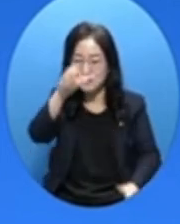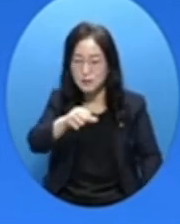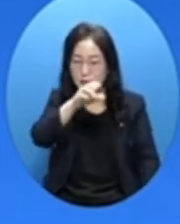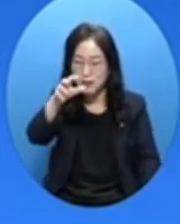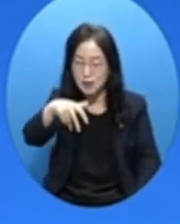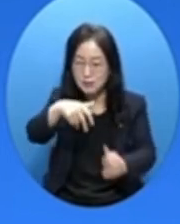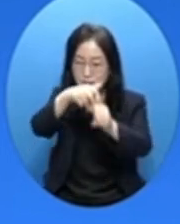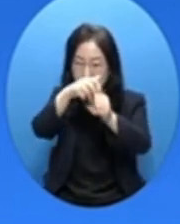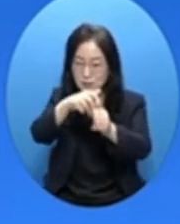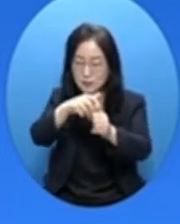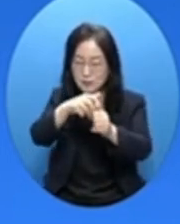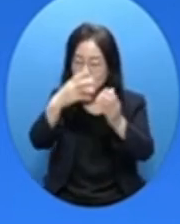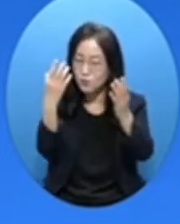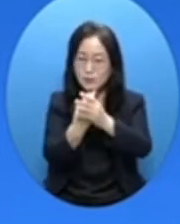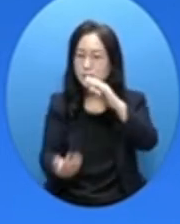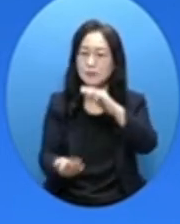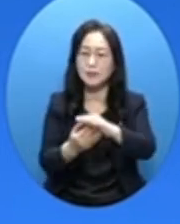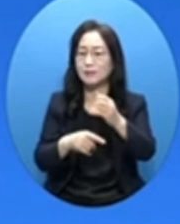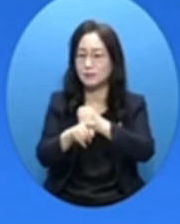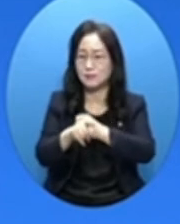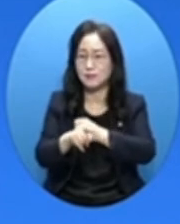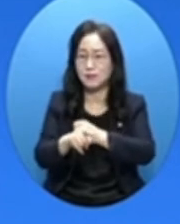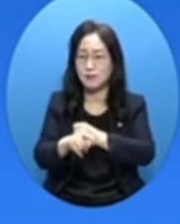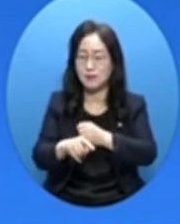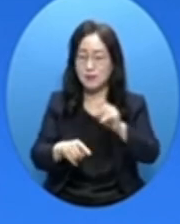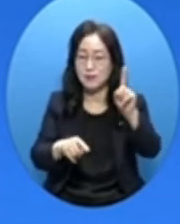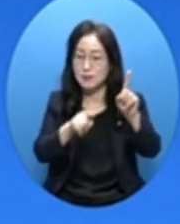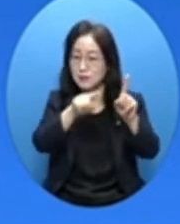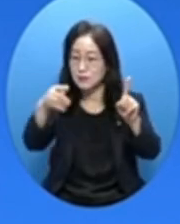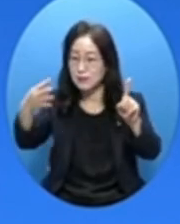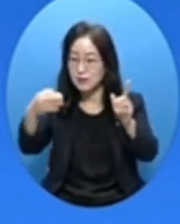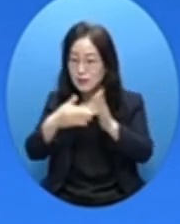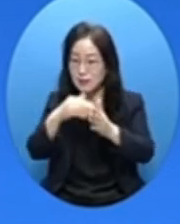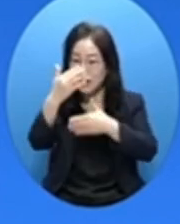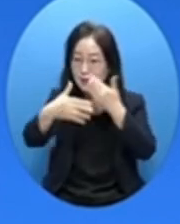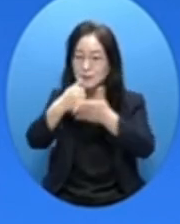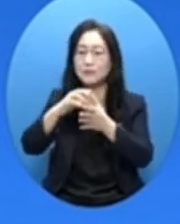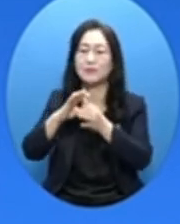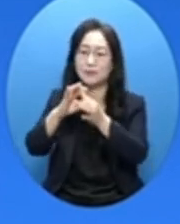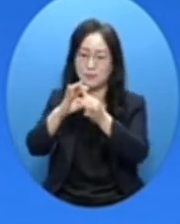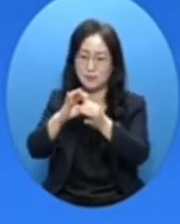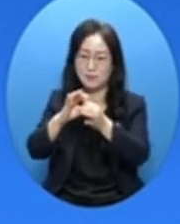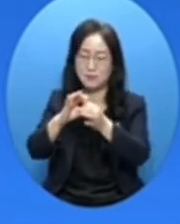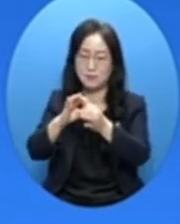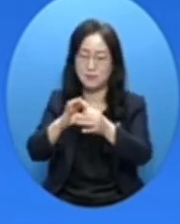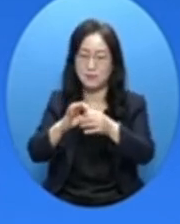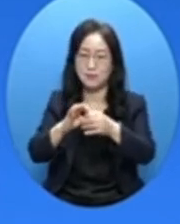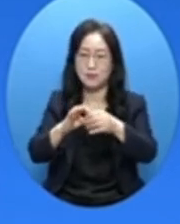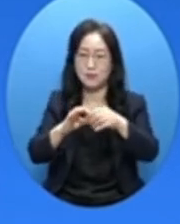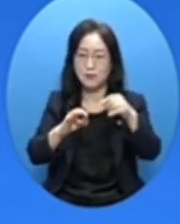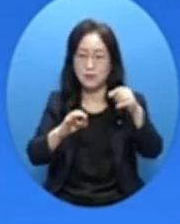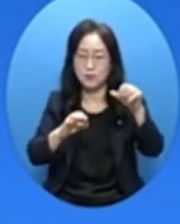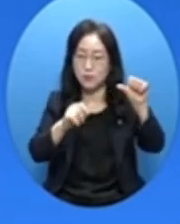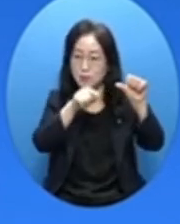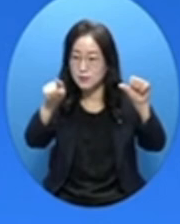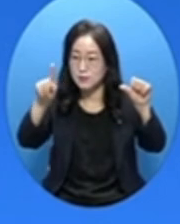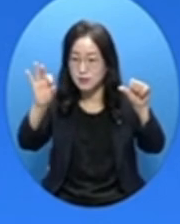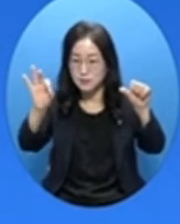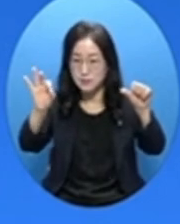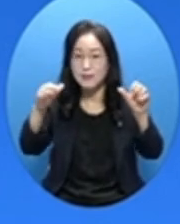십계명의 1계명부터 4계명까지는 하나님께 대한 계명이고 6계명부터